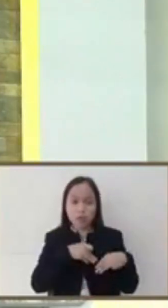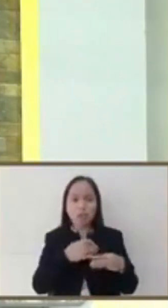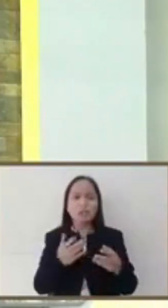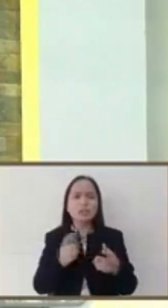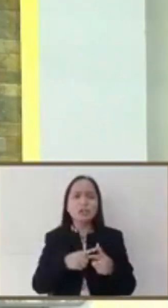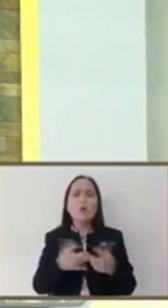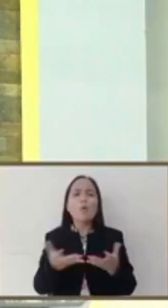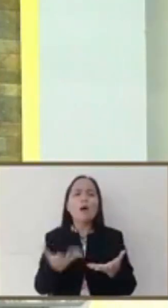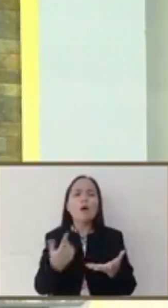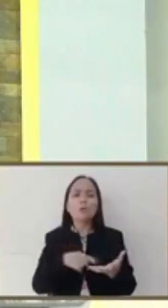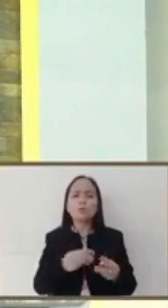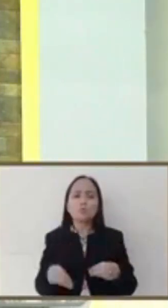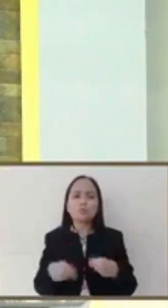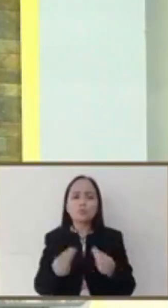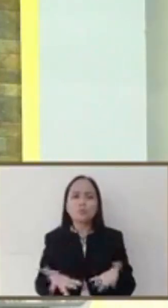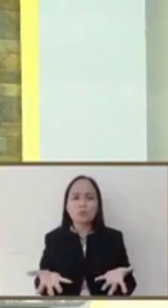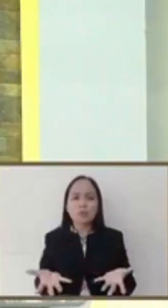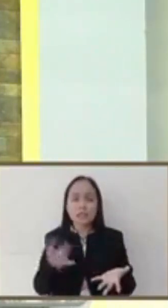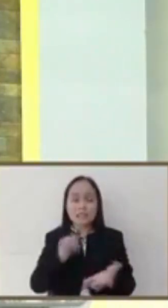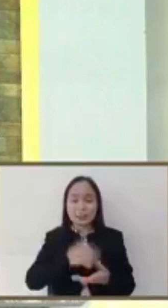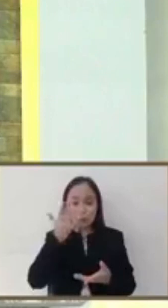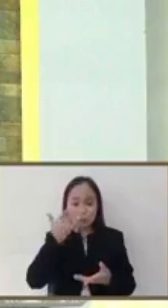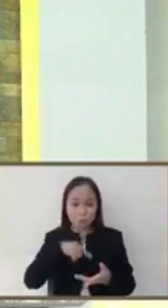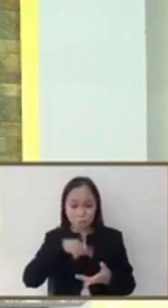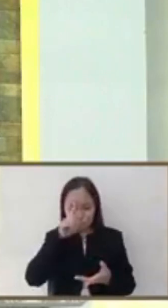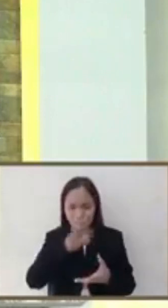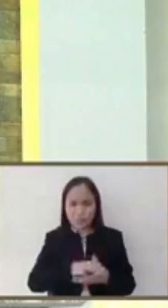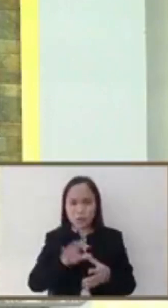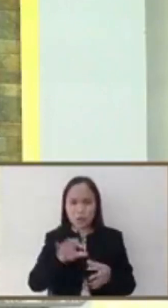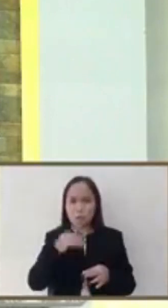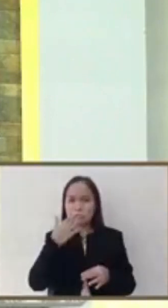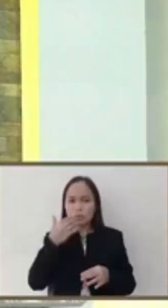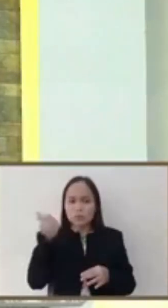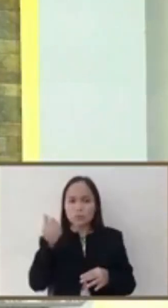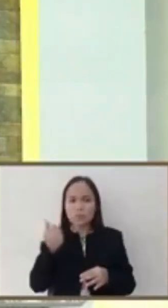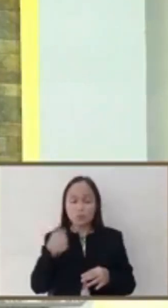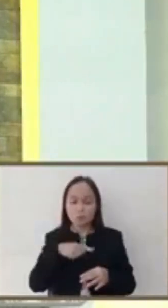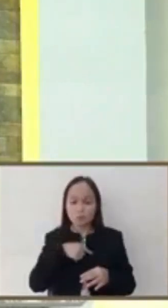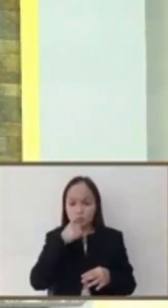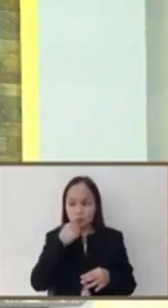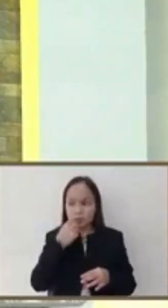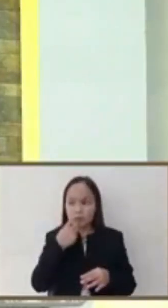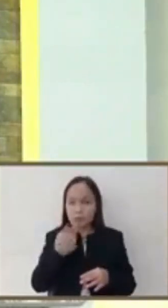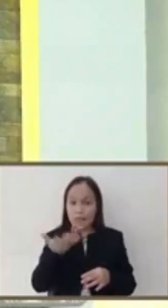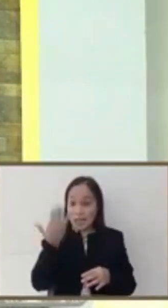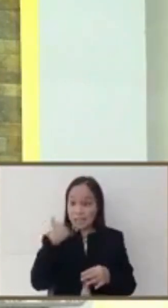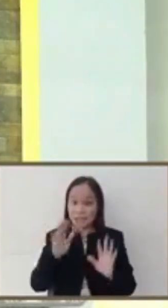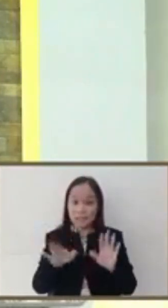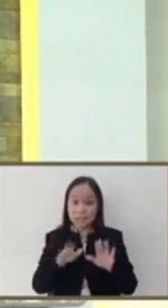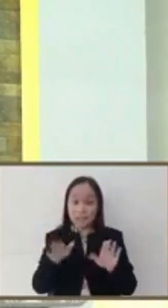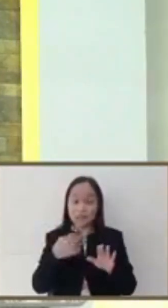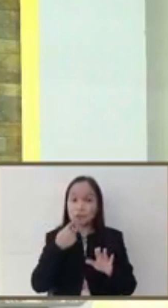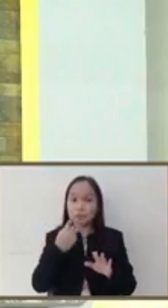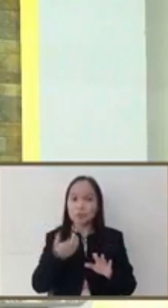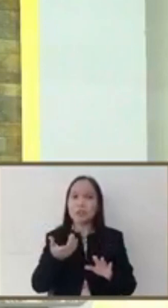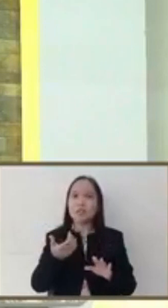natin ini-invest yan? That's why we believe in soul winning. Kaya nga, sinasabi ko po lagi dito, mga kapatid, kamakailan lamang last Sunday, sinabi ko po sa